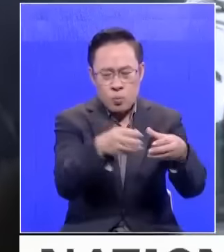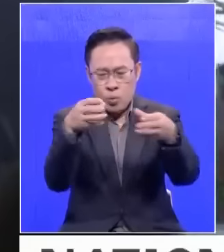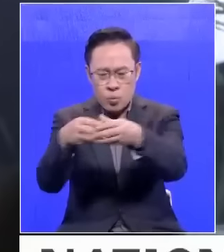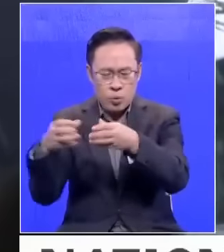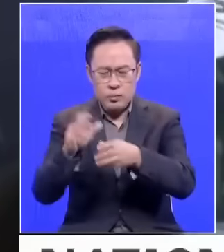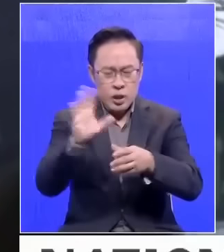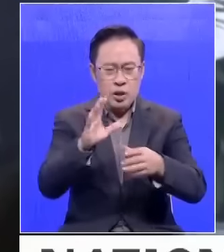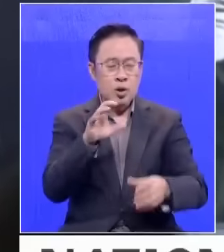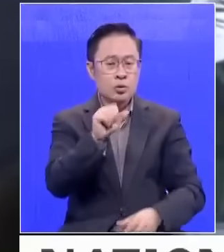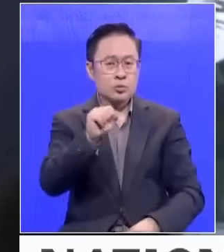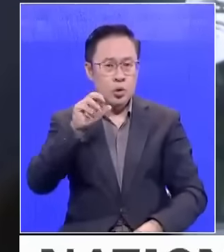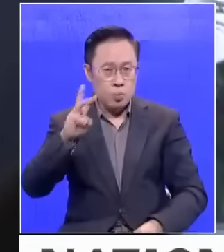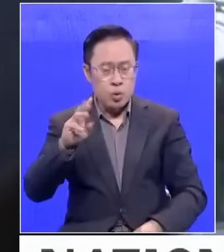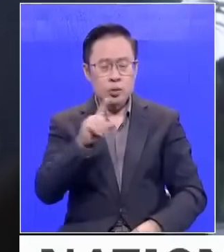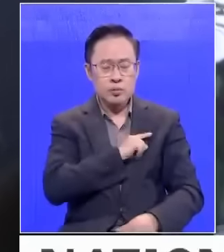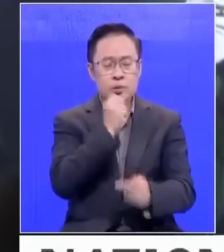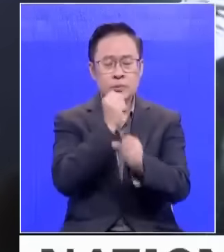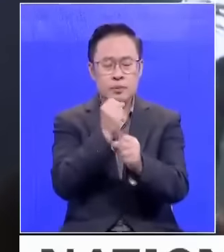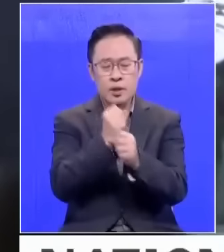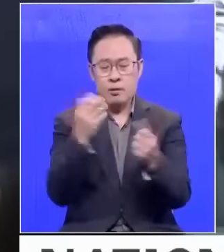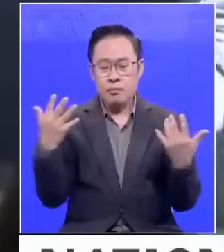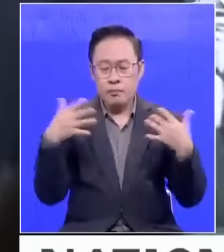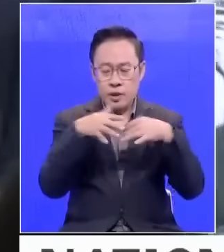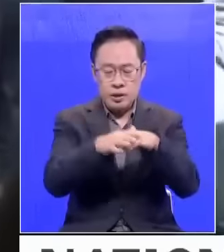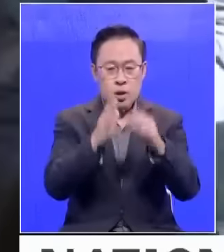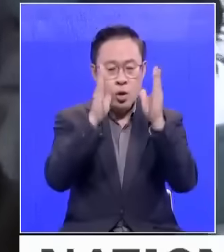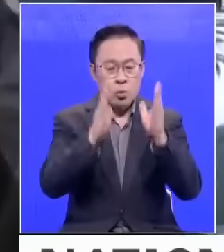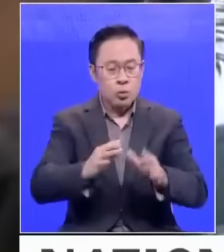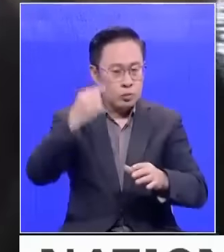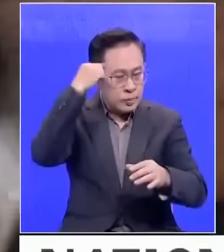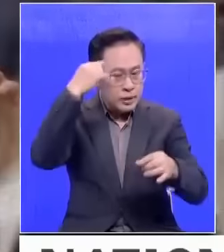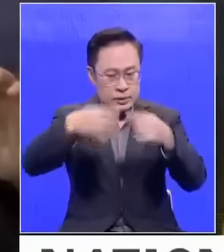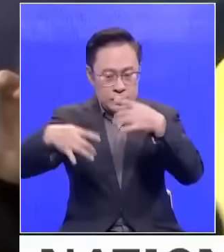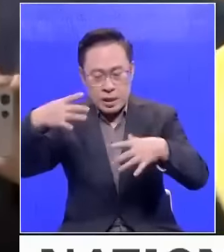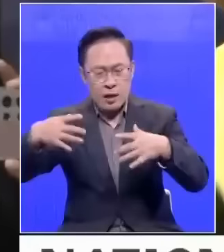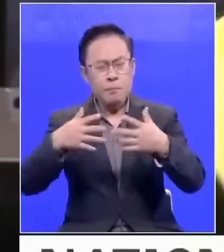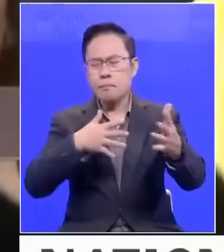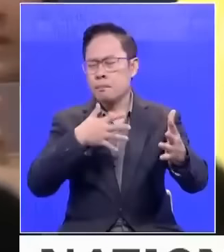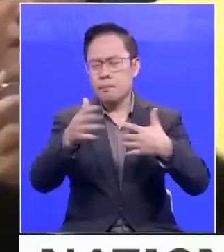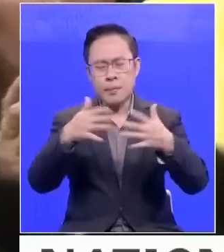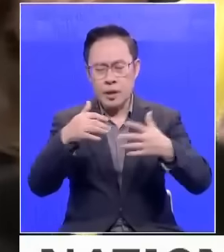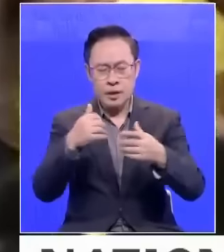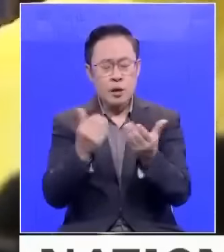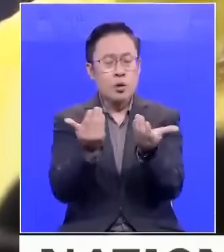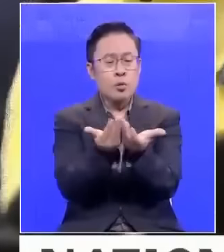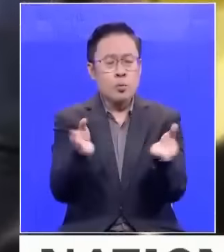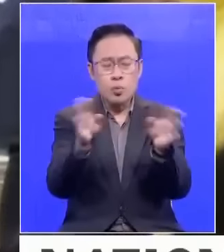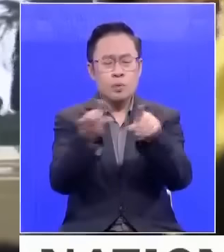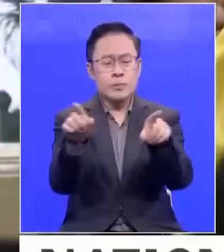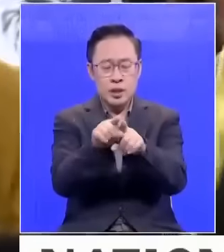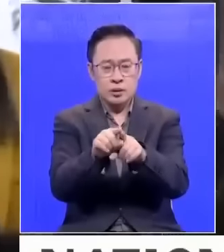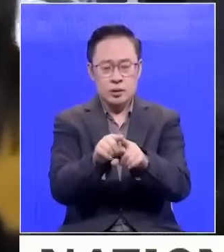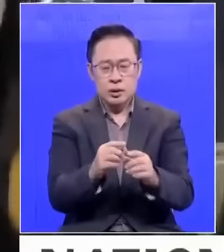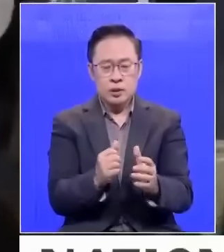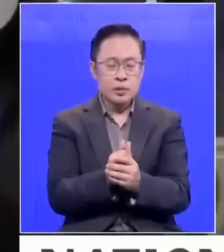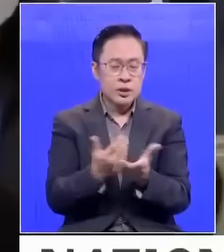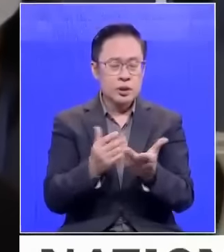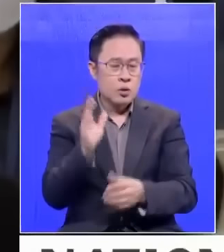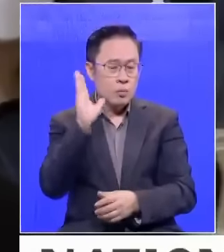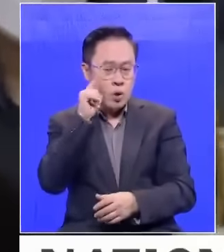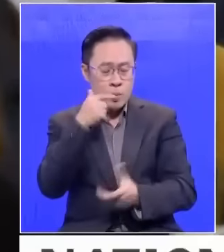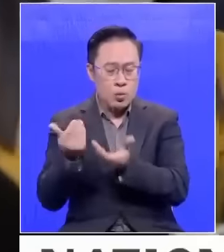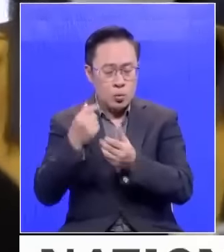ก็ทำหน้าที่ครับก็ต้องเดินไปด้วยกันถึงแม้จะมีความเห็นต่างกันก็เหมือนครอบครัวนะ อาจจะเห็นต่างไม่ว่าภรรยาหรือลูกแต่วัตถุประส